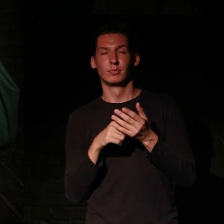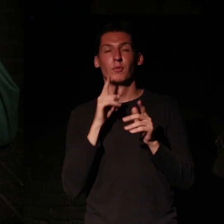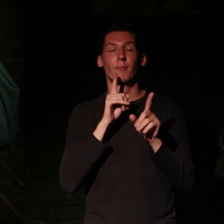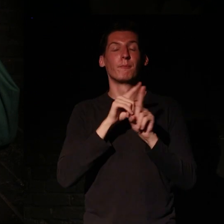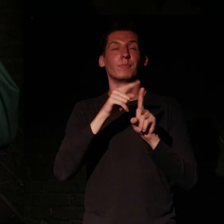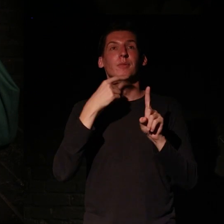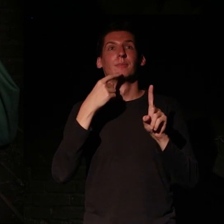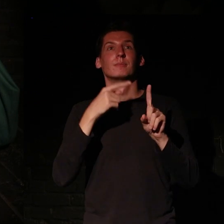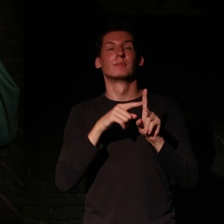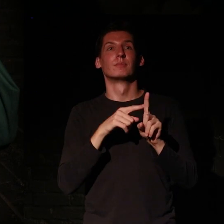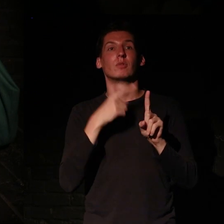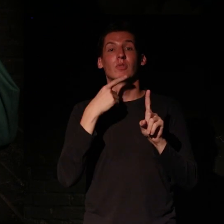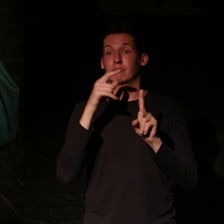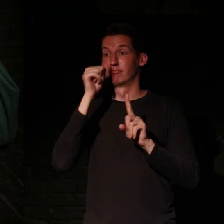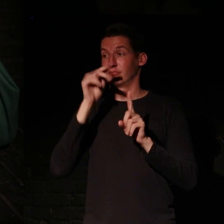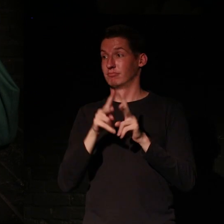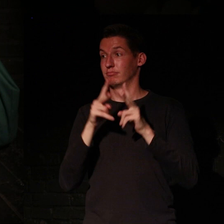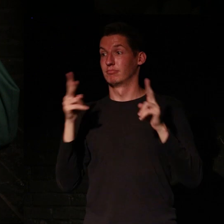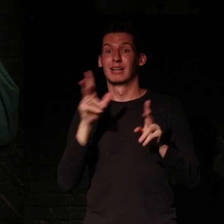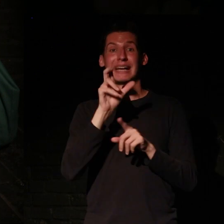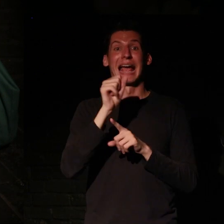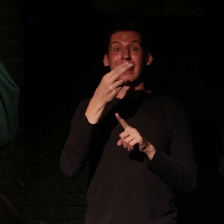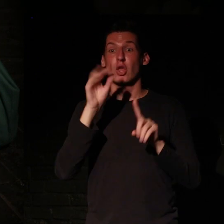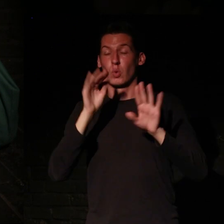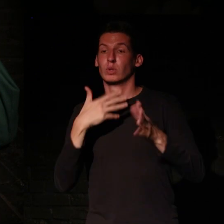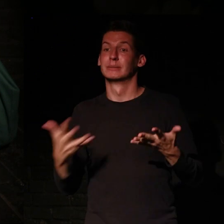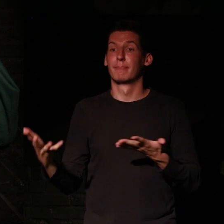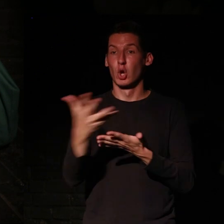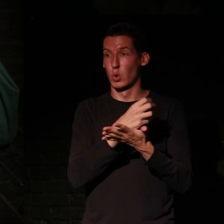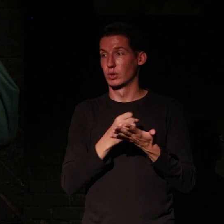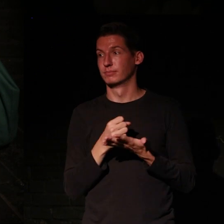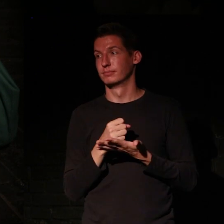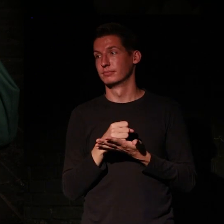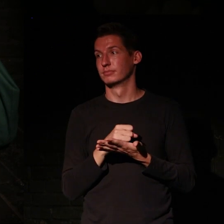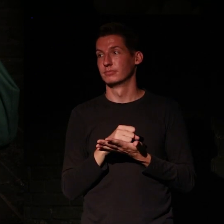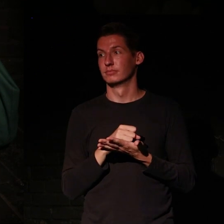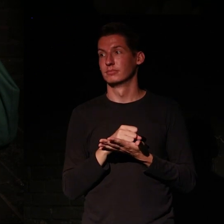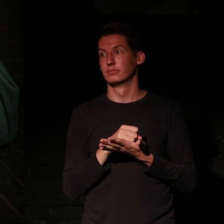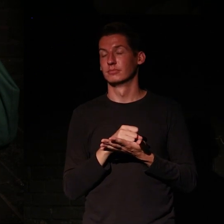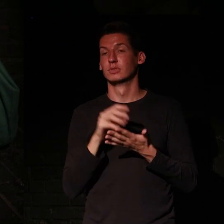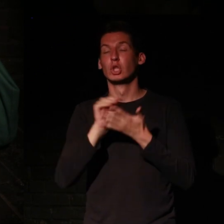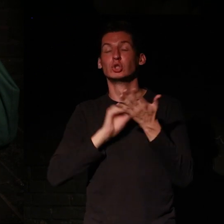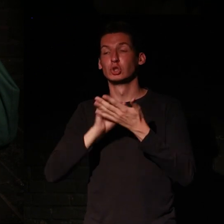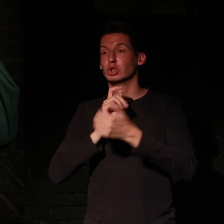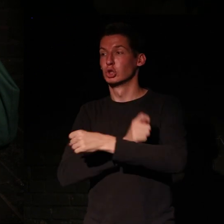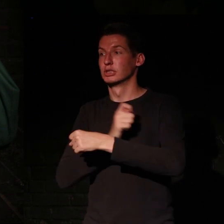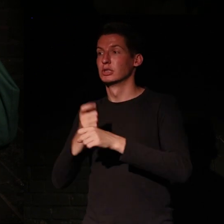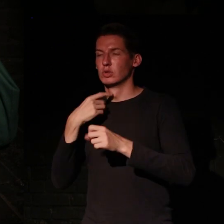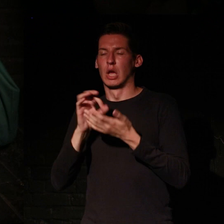roboczo nazywanych kanonów, raczej zbiorów pism normatywnych, w chrześcijaństwie